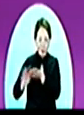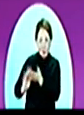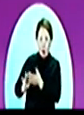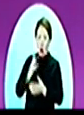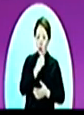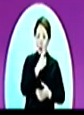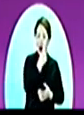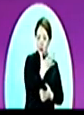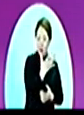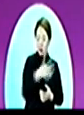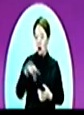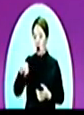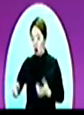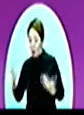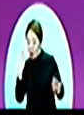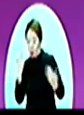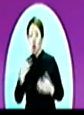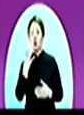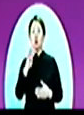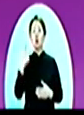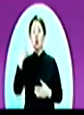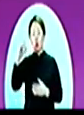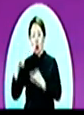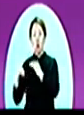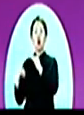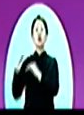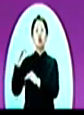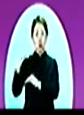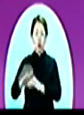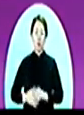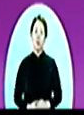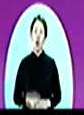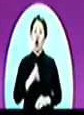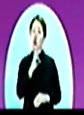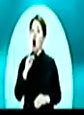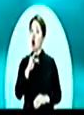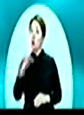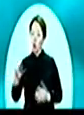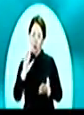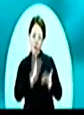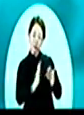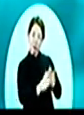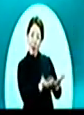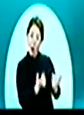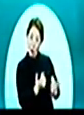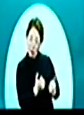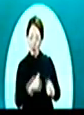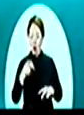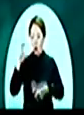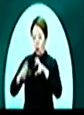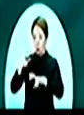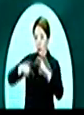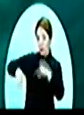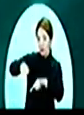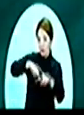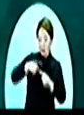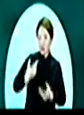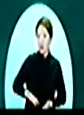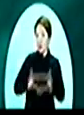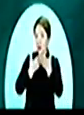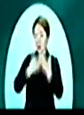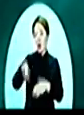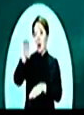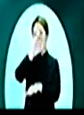экспорт 2015 онтой харьцуулахад 43% өслөө. Ноолуурын худалдан авалт